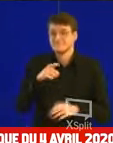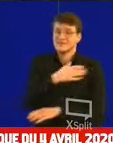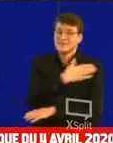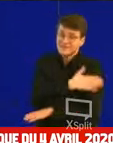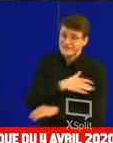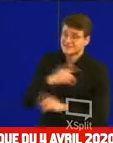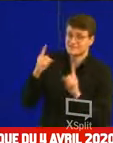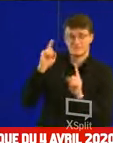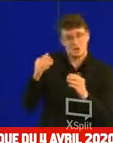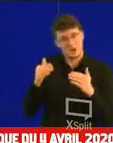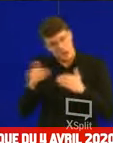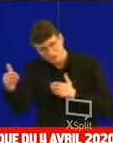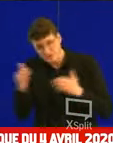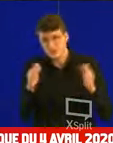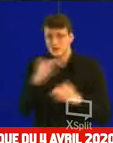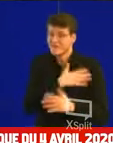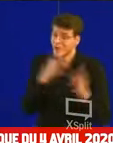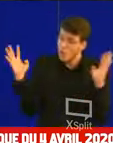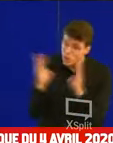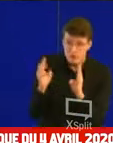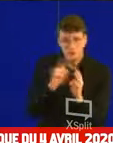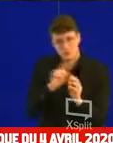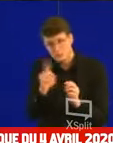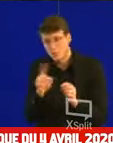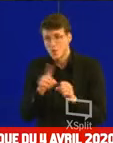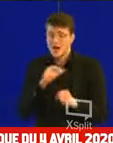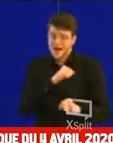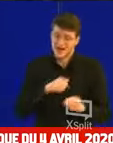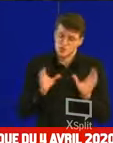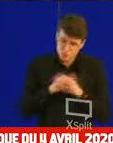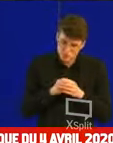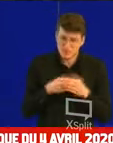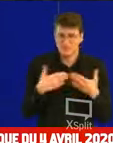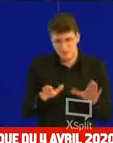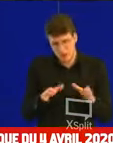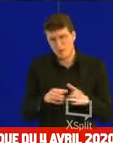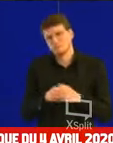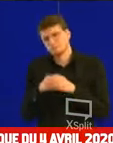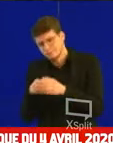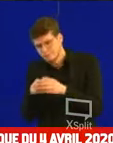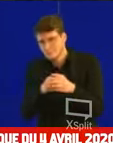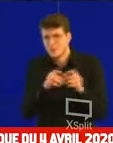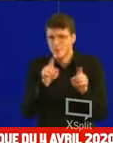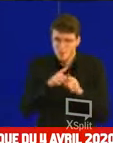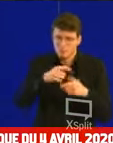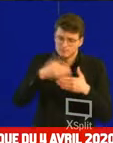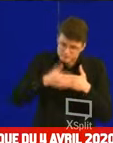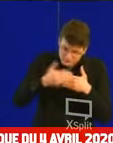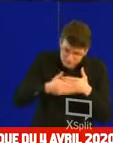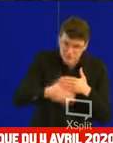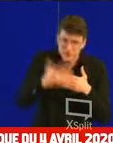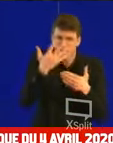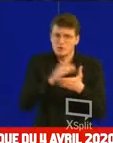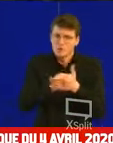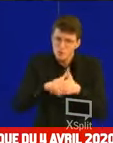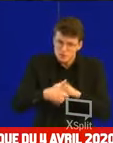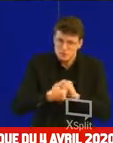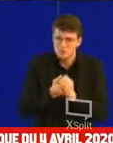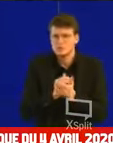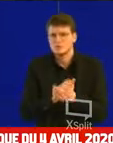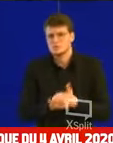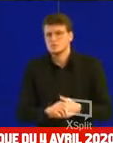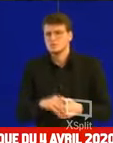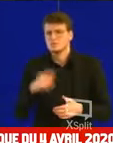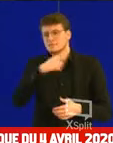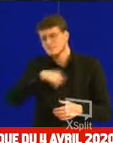aux stands angoisse et rama yade sa montre il faut regarder ça ma taille nq colonna est